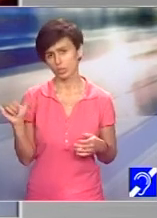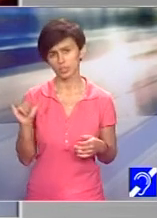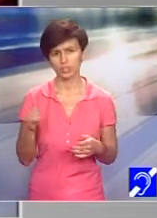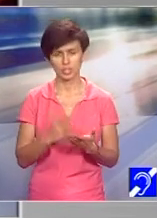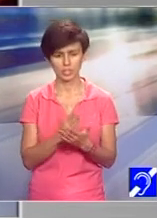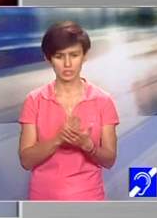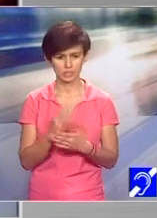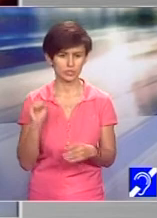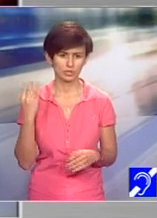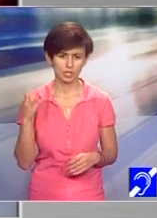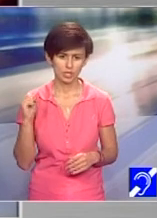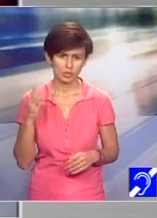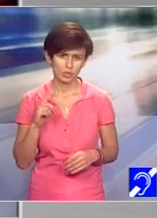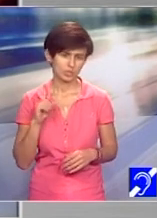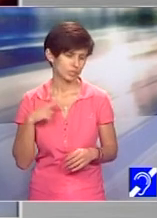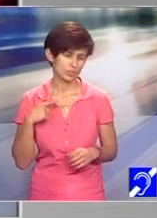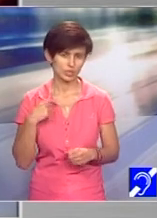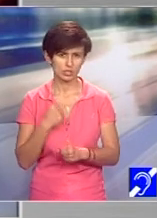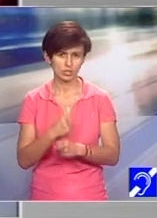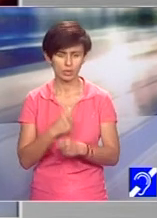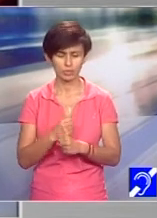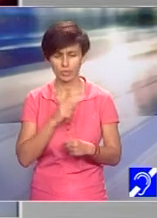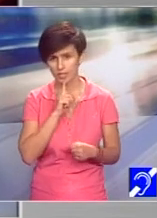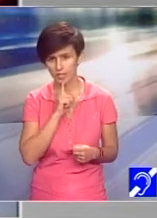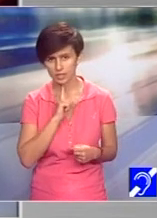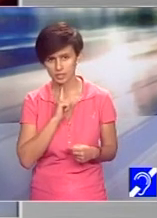avut colegi care au plecat. Nu este o muncă ușoară. Și